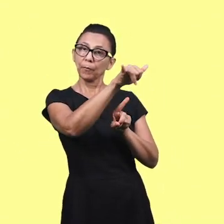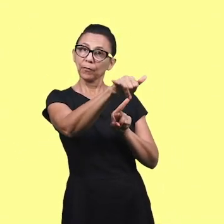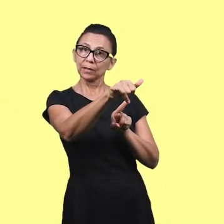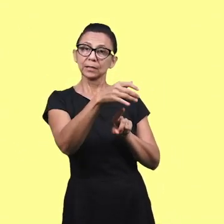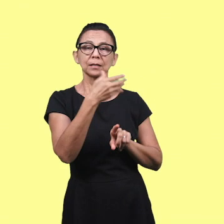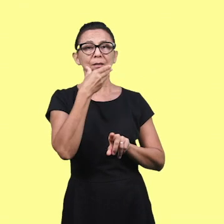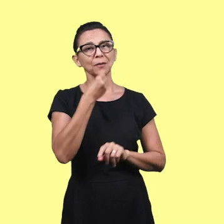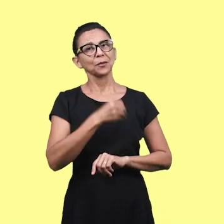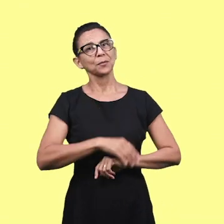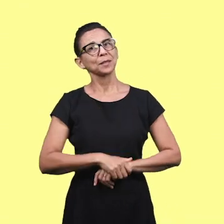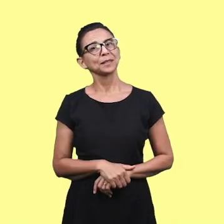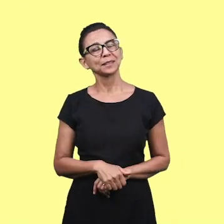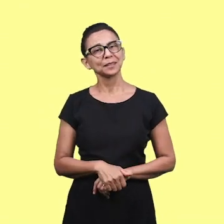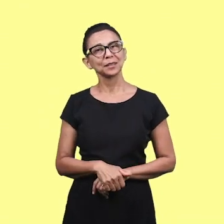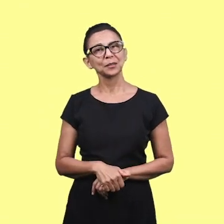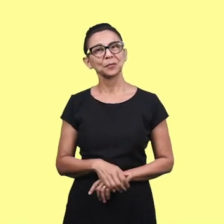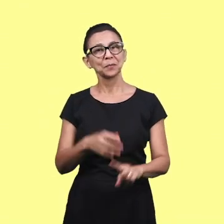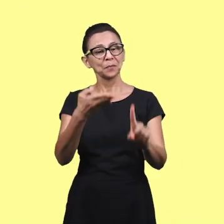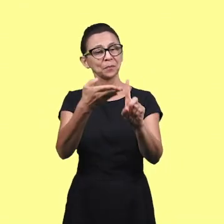d'eux était Jérémie.